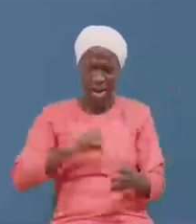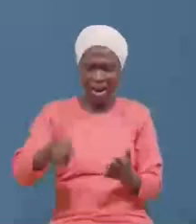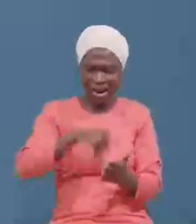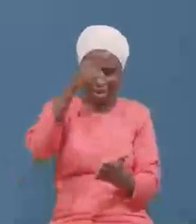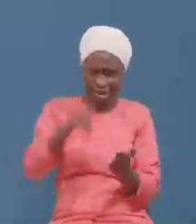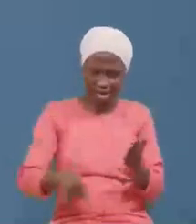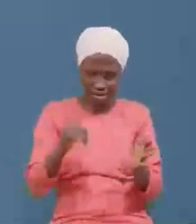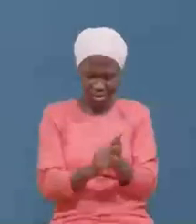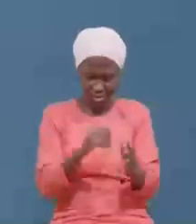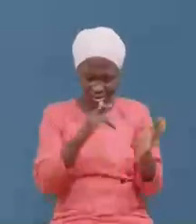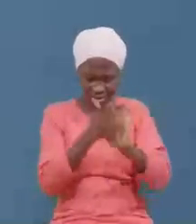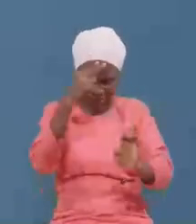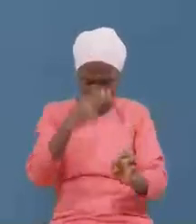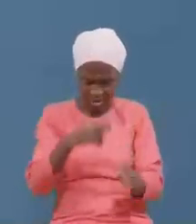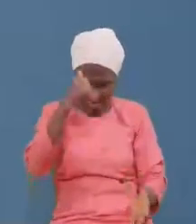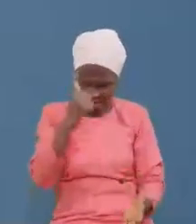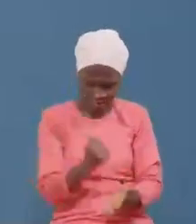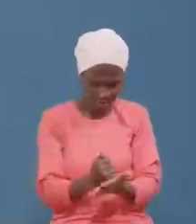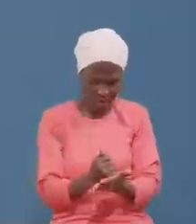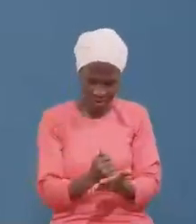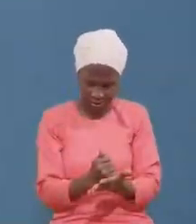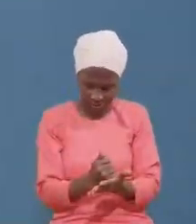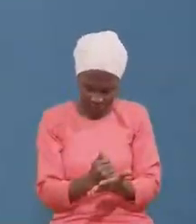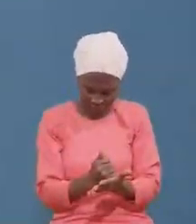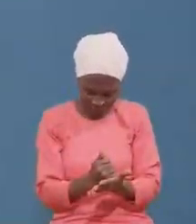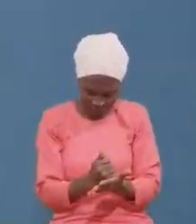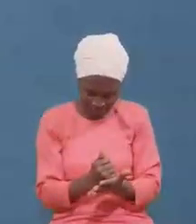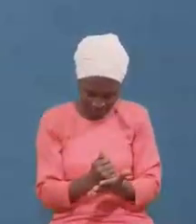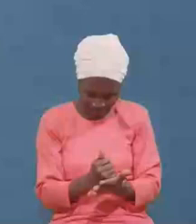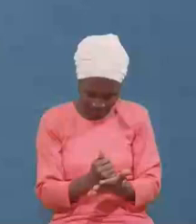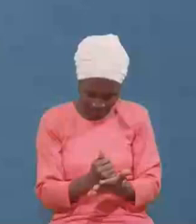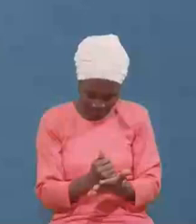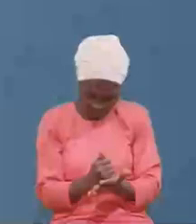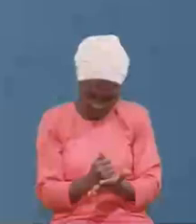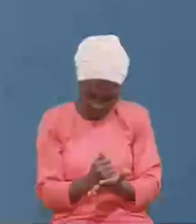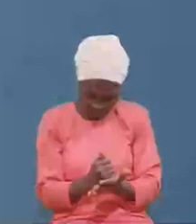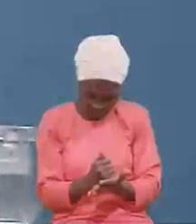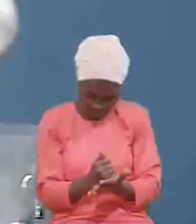Affliction démoniaque, je te neutralise au nom de Jésus-Christ.